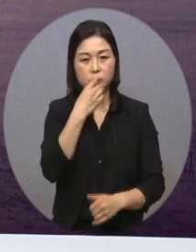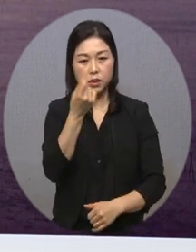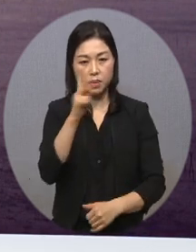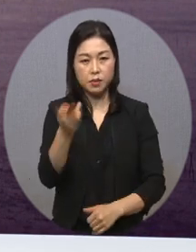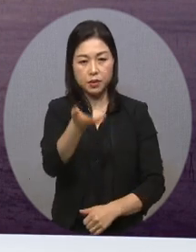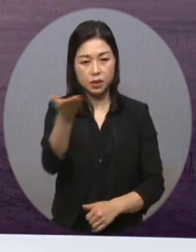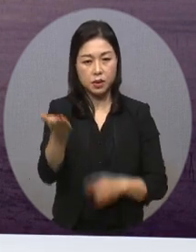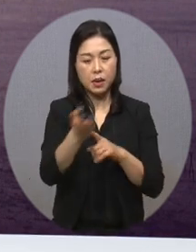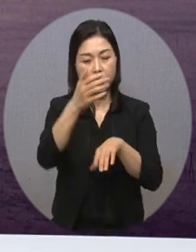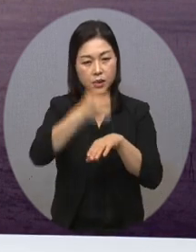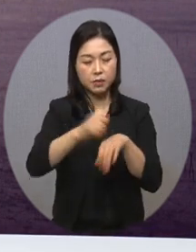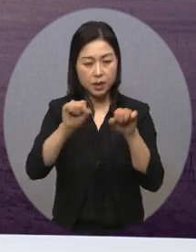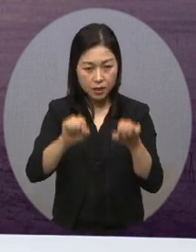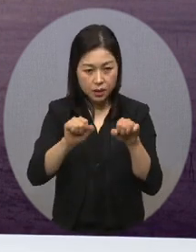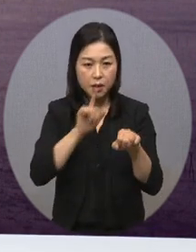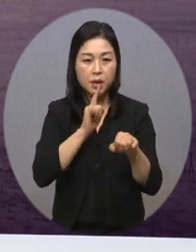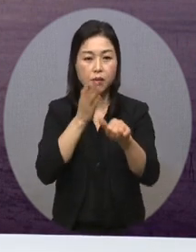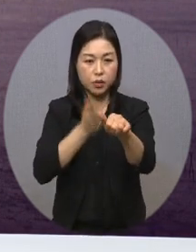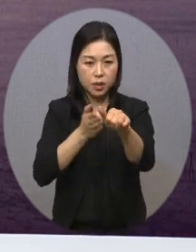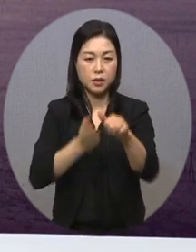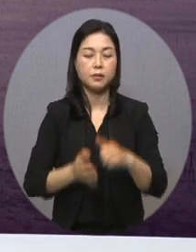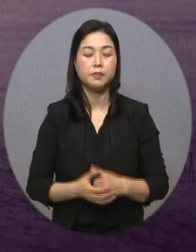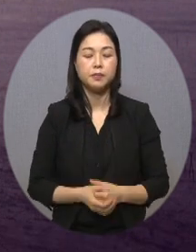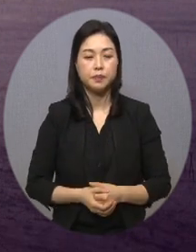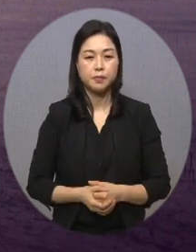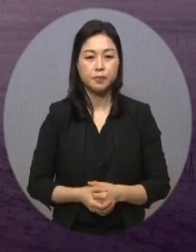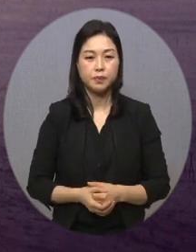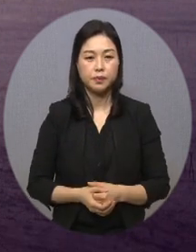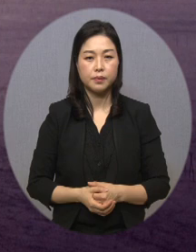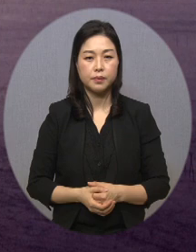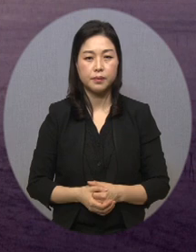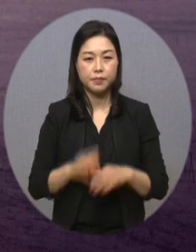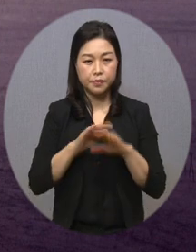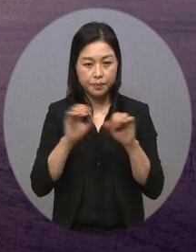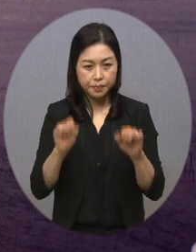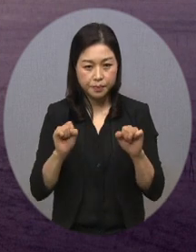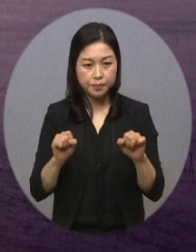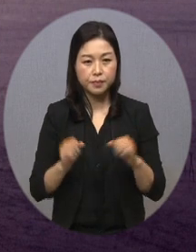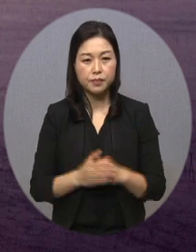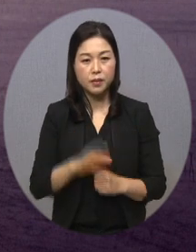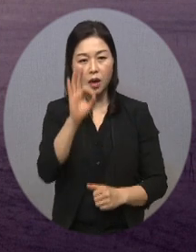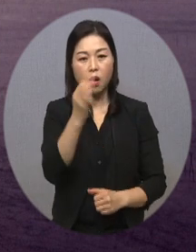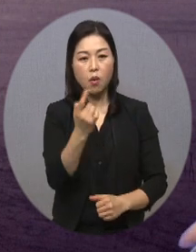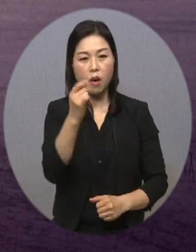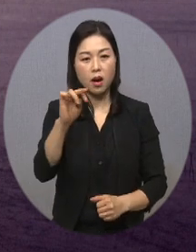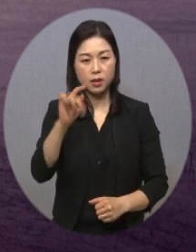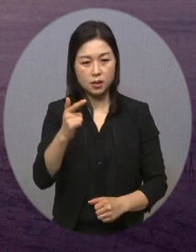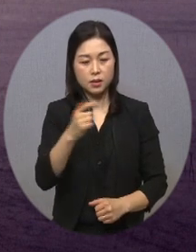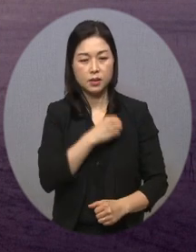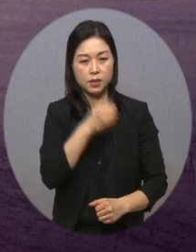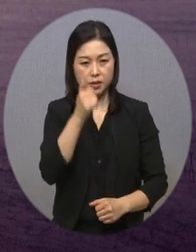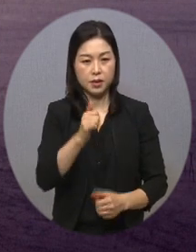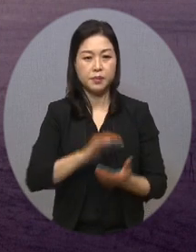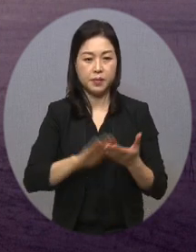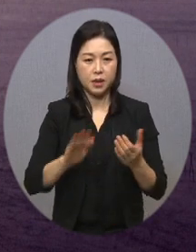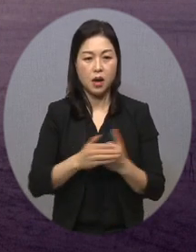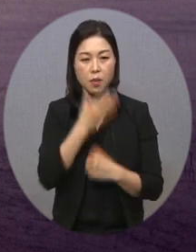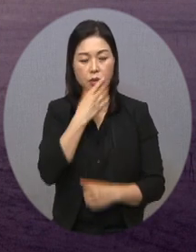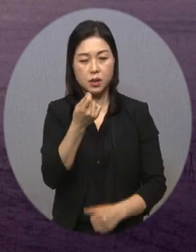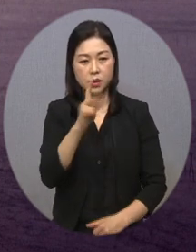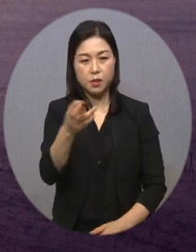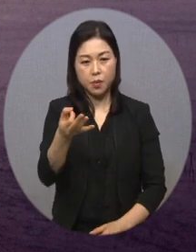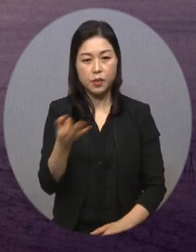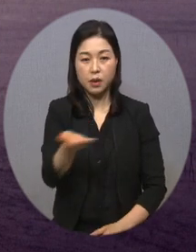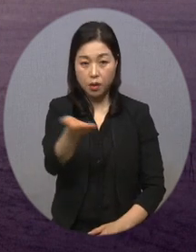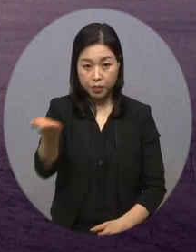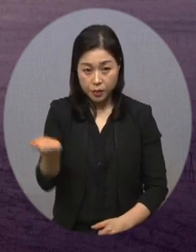시청자분들께 마지막 인사 말씀 부탁드립니다. 예, 안녕하십니까. 오학은 도요입니다. 우리 복지TV